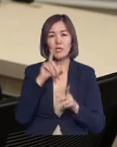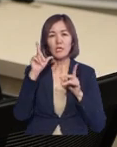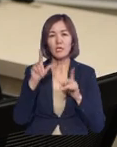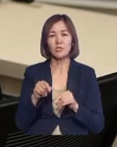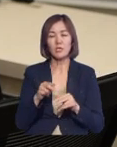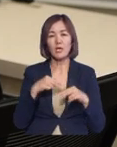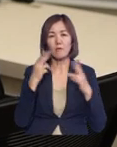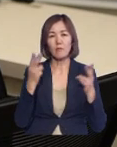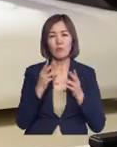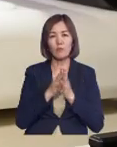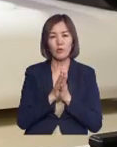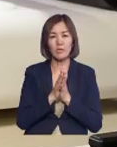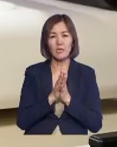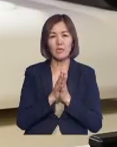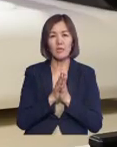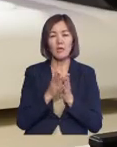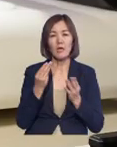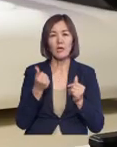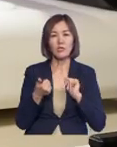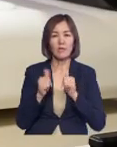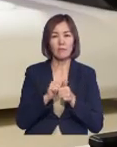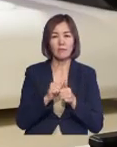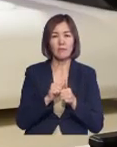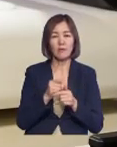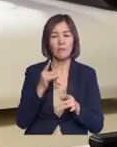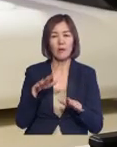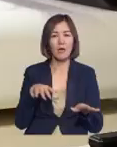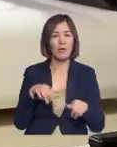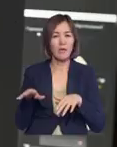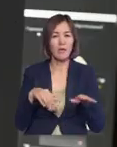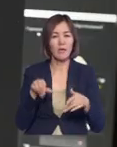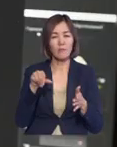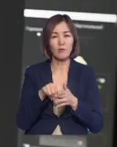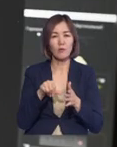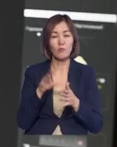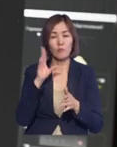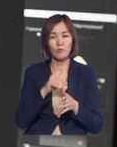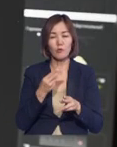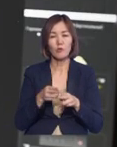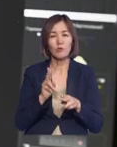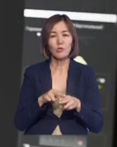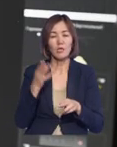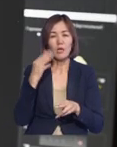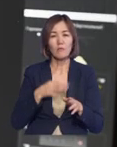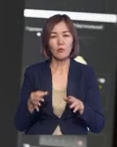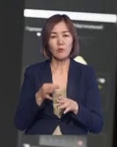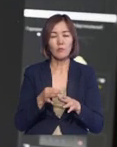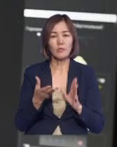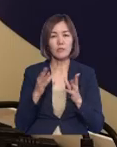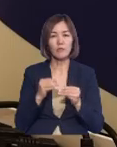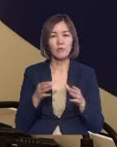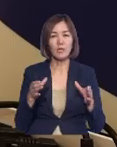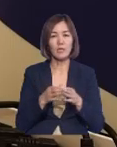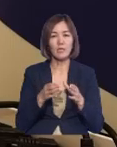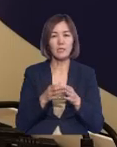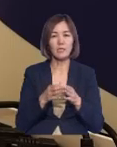шыққанда барынша абай болғаны жөн екенін айтады. Валюта айырбастаймын деп алаяқтың құрбаны болып қалуыңыз мүмкін. Алматы облысы бойынша құзыретті